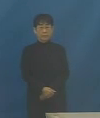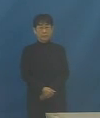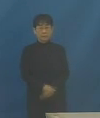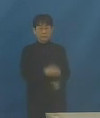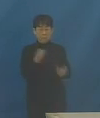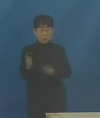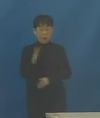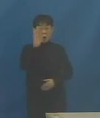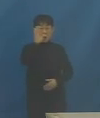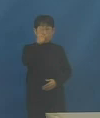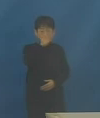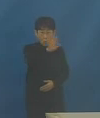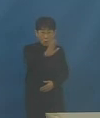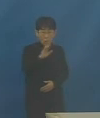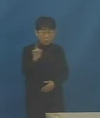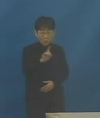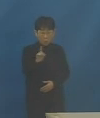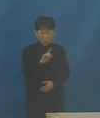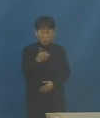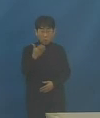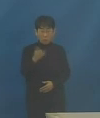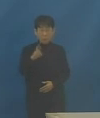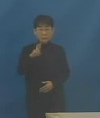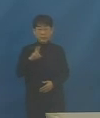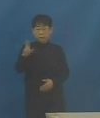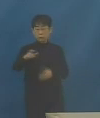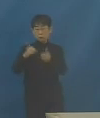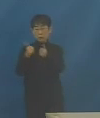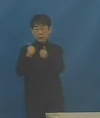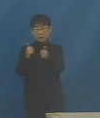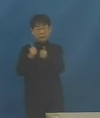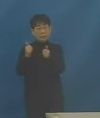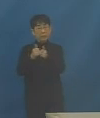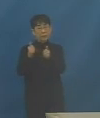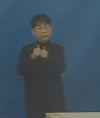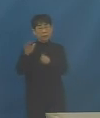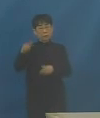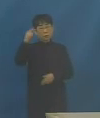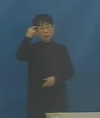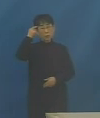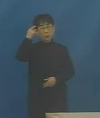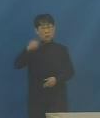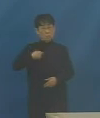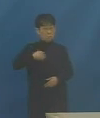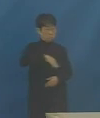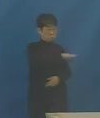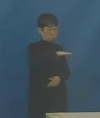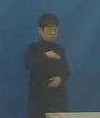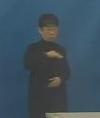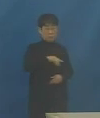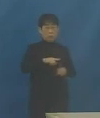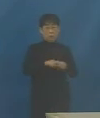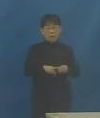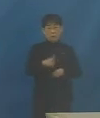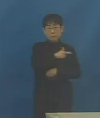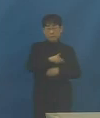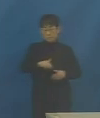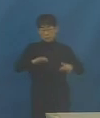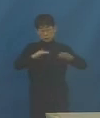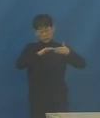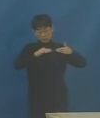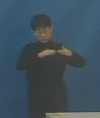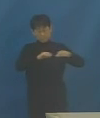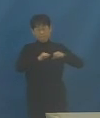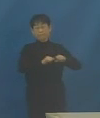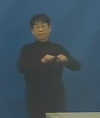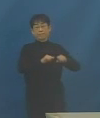ついてはマジあるがとの話は個も出てくる時にまた我々のサイドでも議論するということになるかもしれませ